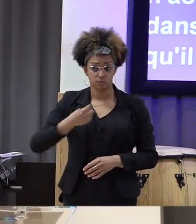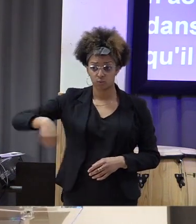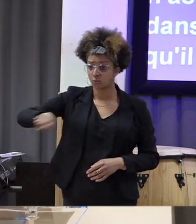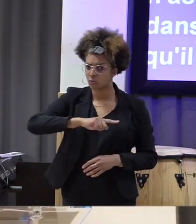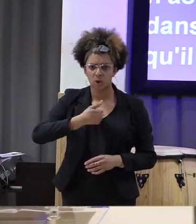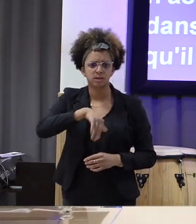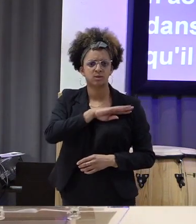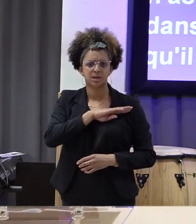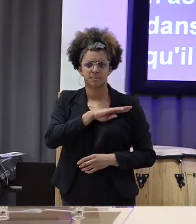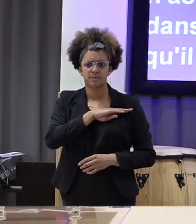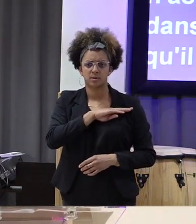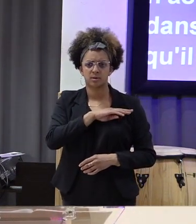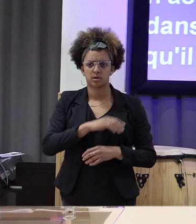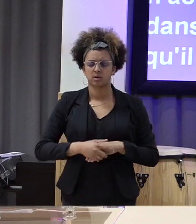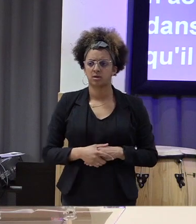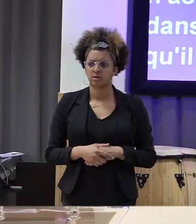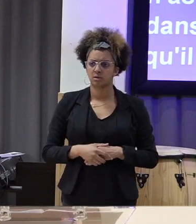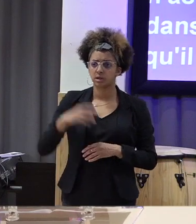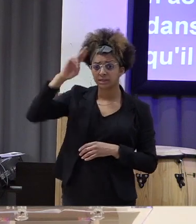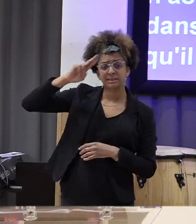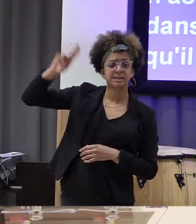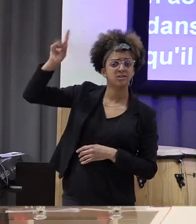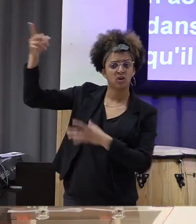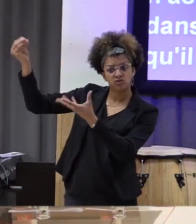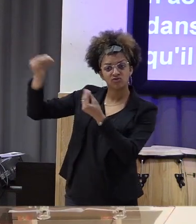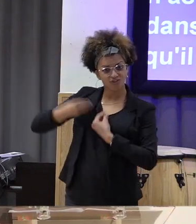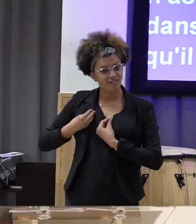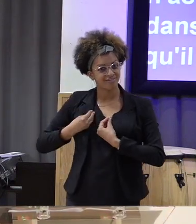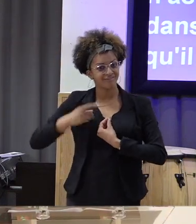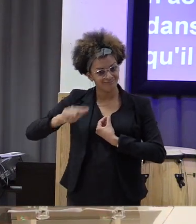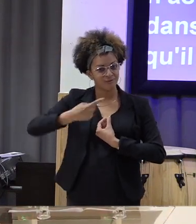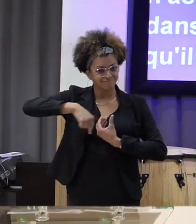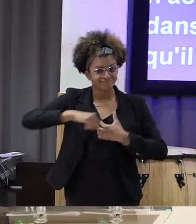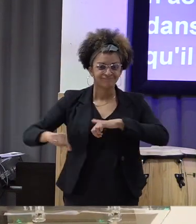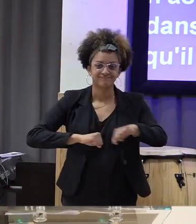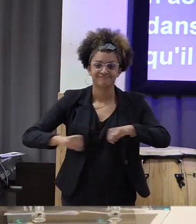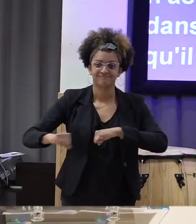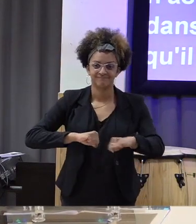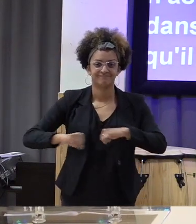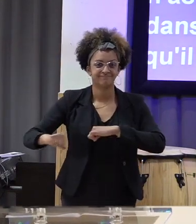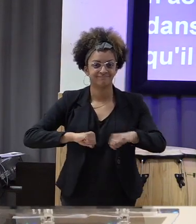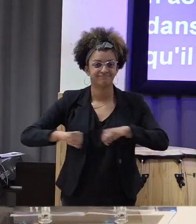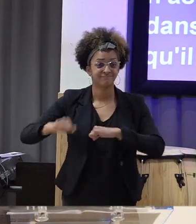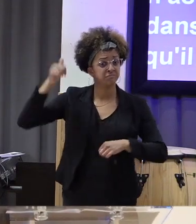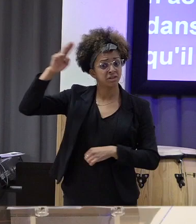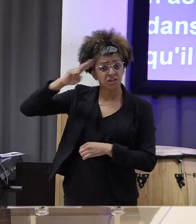responsables. Le Seigneur nous a confié quelque chose en